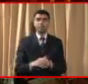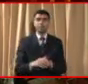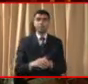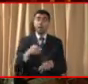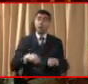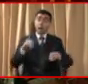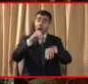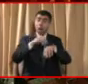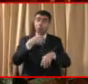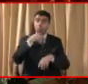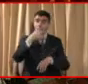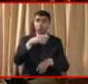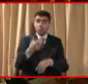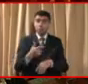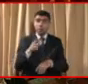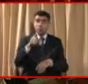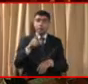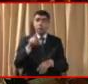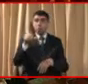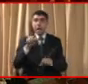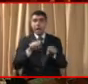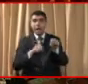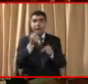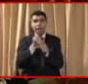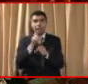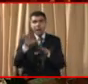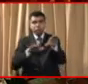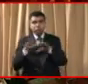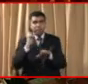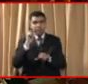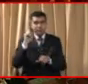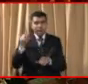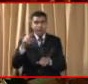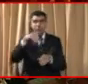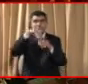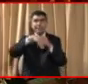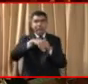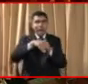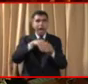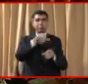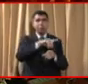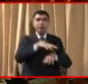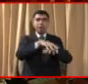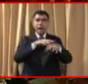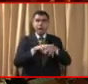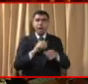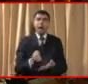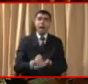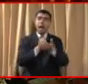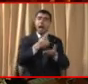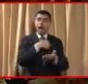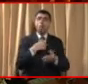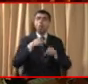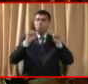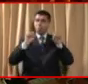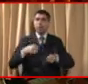للجيستيون، يعني التدبير في عين مكان، لا من طرف المنتخبين ولا من طرف السلطات المحلية، نكون نعترفوا بها. كاين